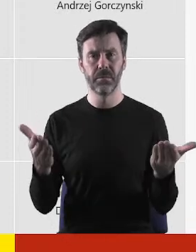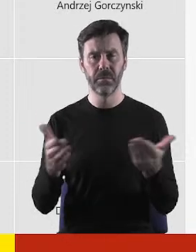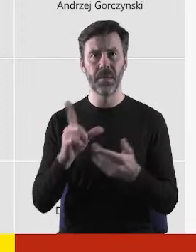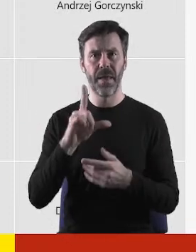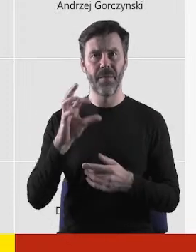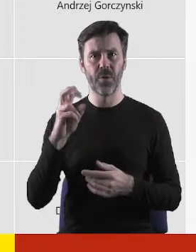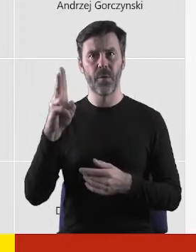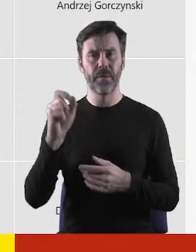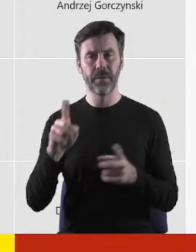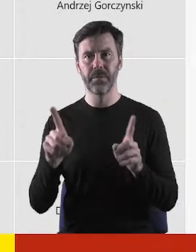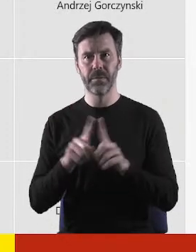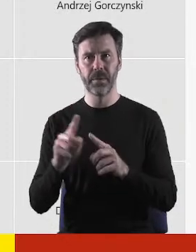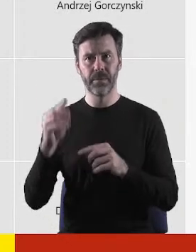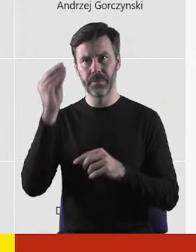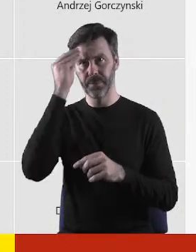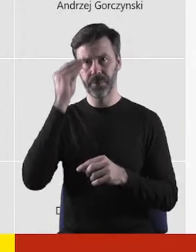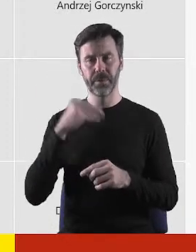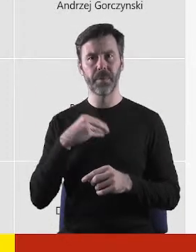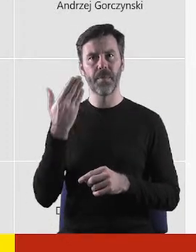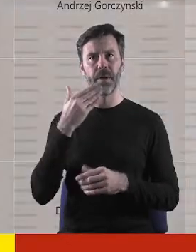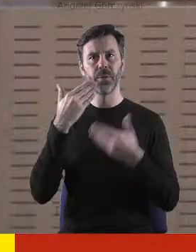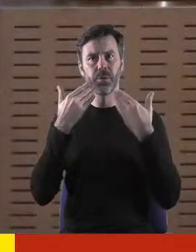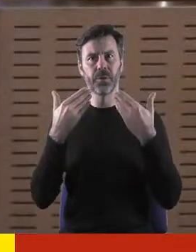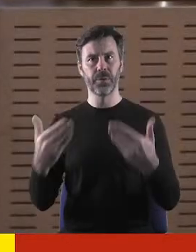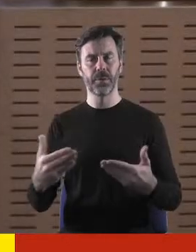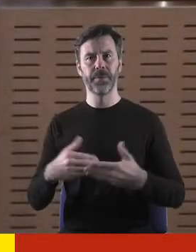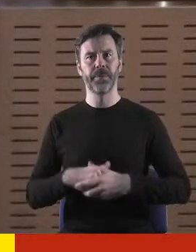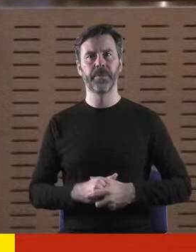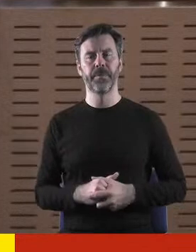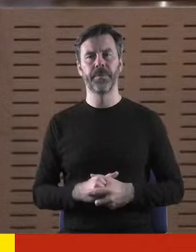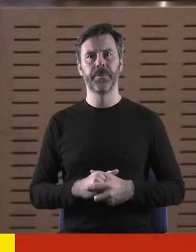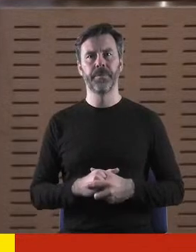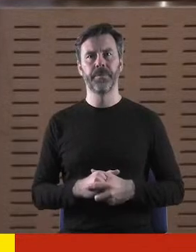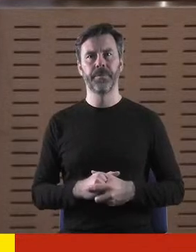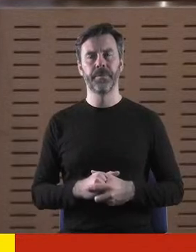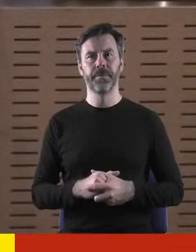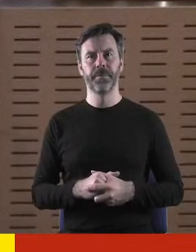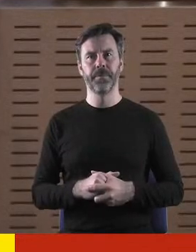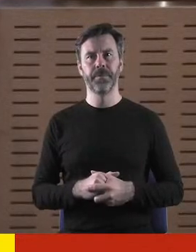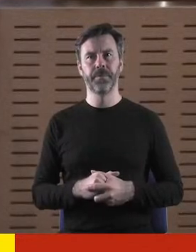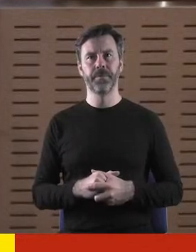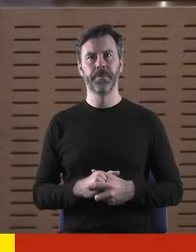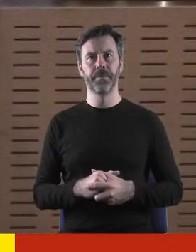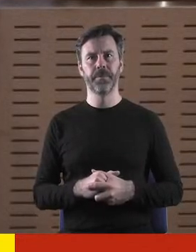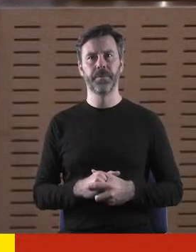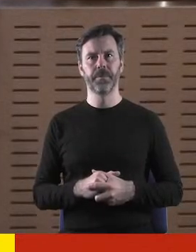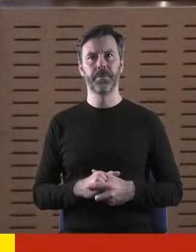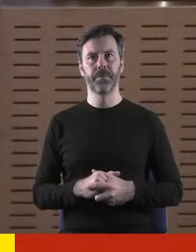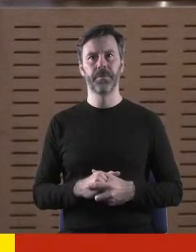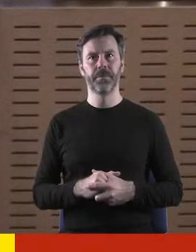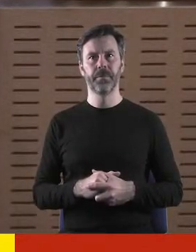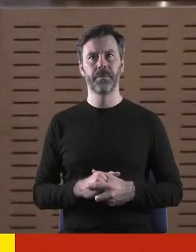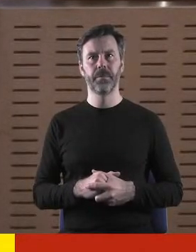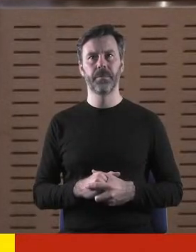Lewandowską. Dziękuję bardzo. Dziękuję bardzo. Czy ktoś z Państwa radnych chciałby jeszcze zabrać głos w tym punkcie?